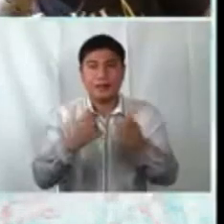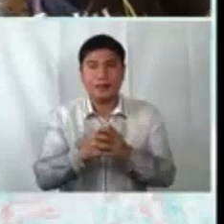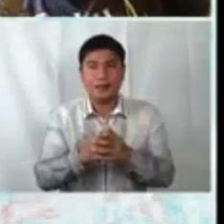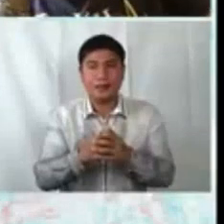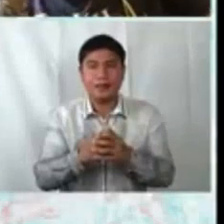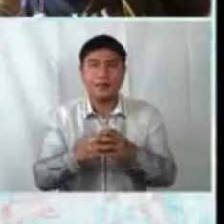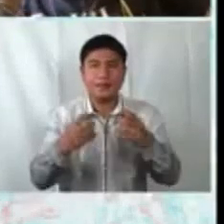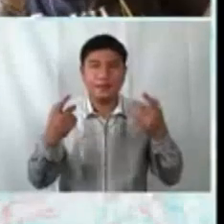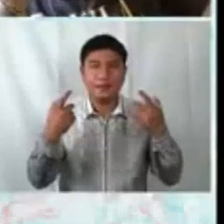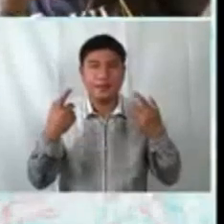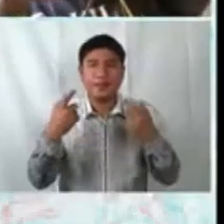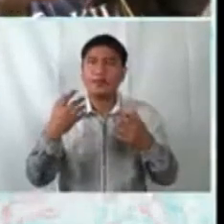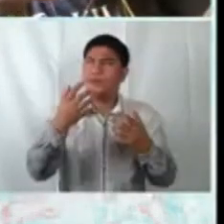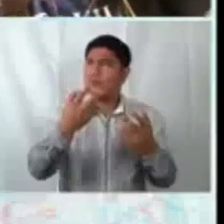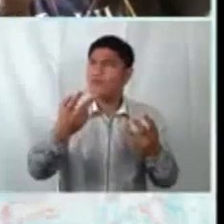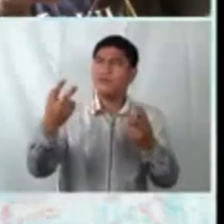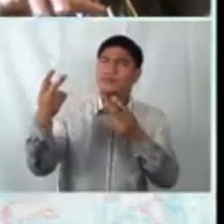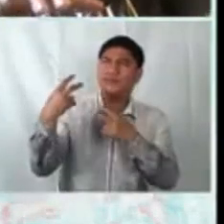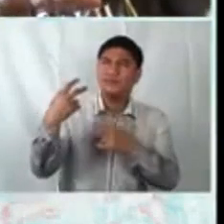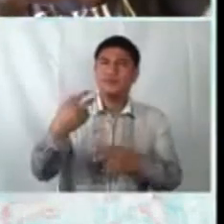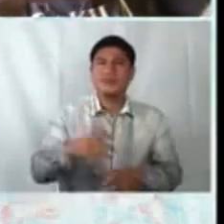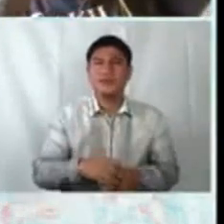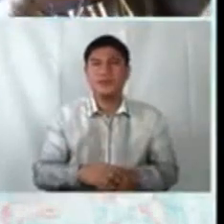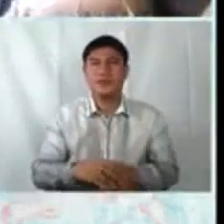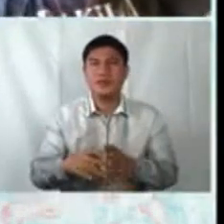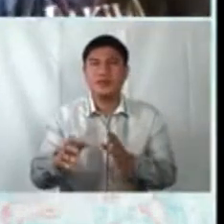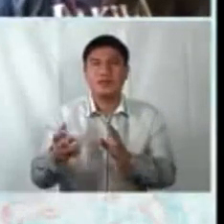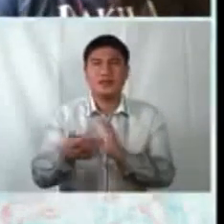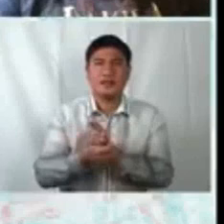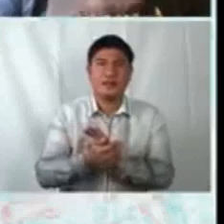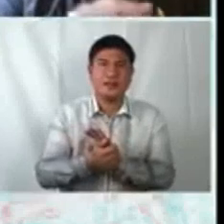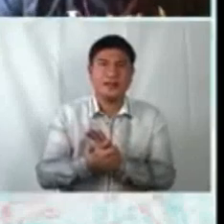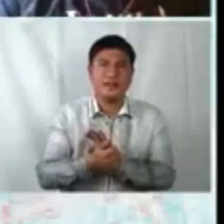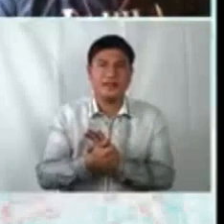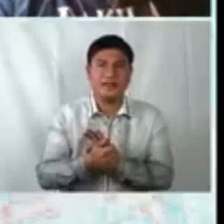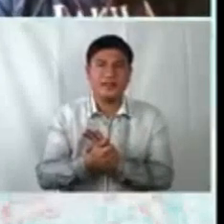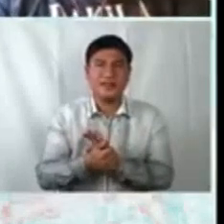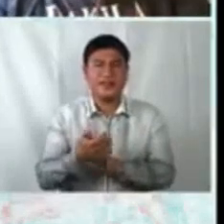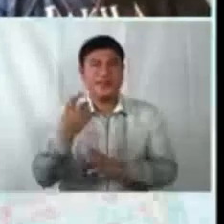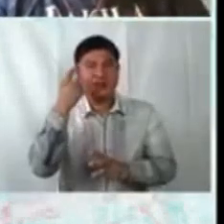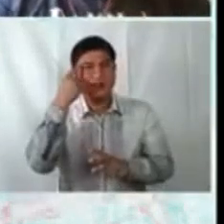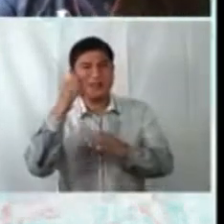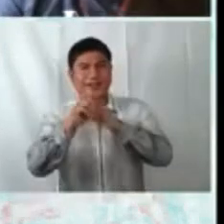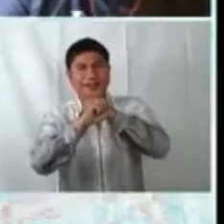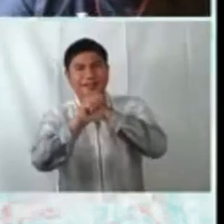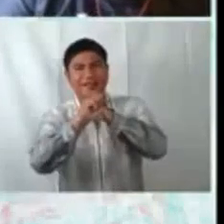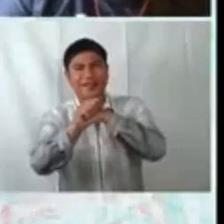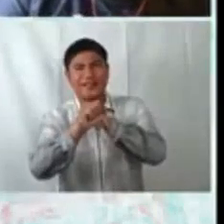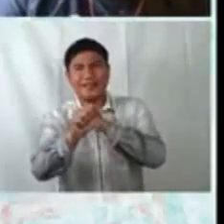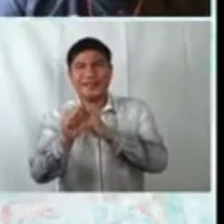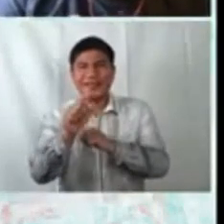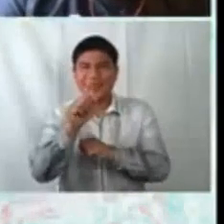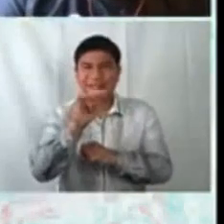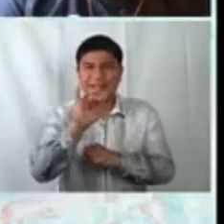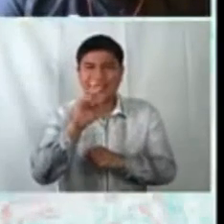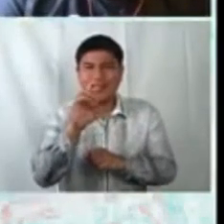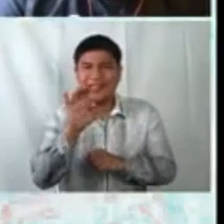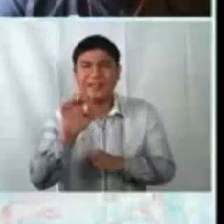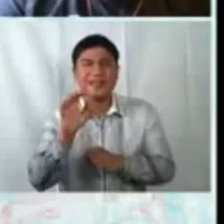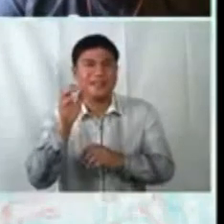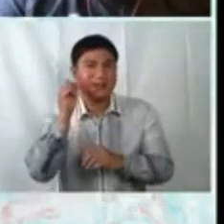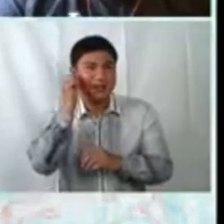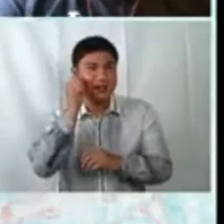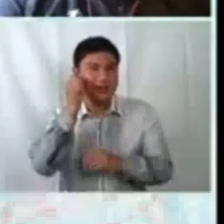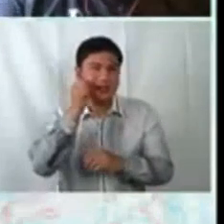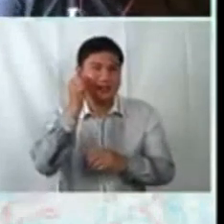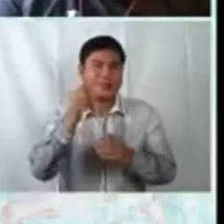sa Tawit nung sinuot yung commercial ng Tide para sa centenario, no? Na yun, no?